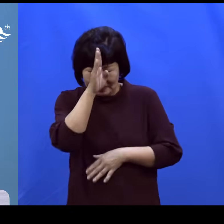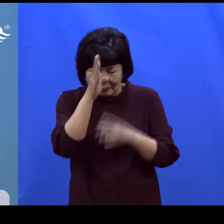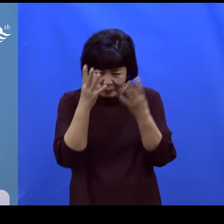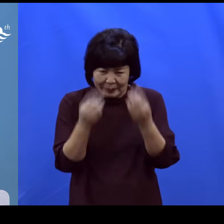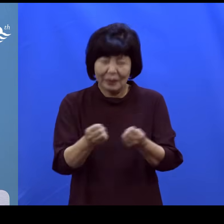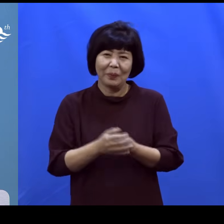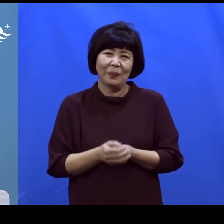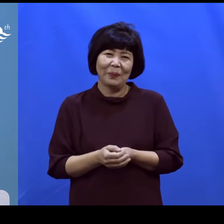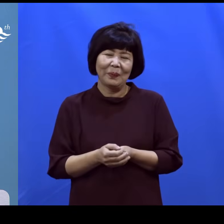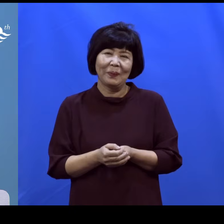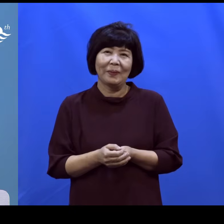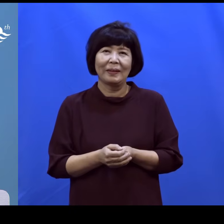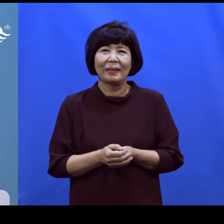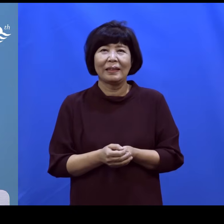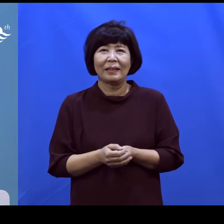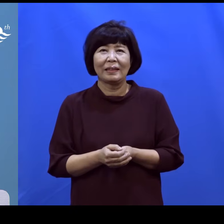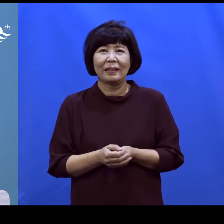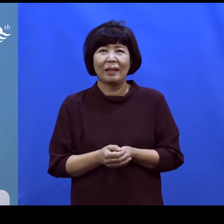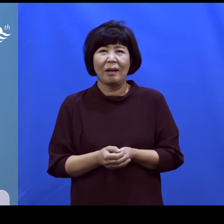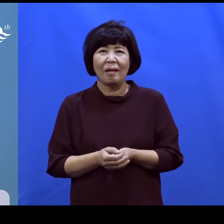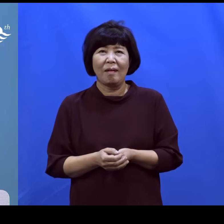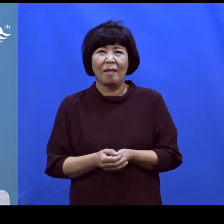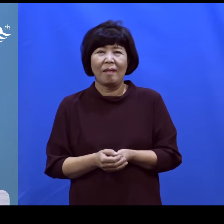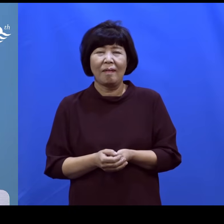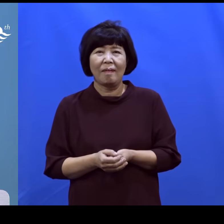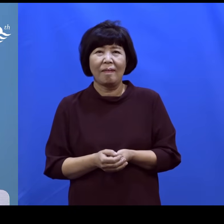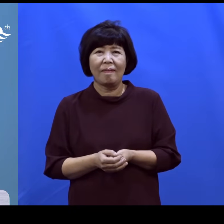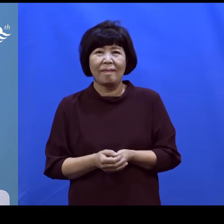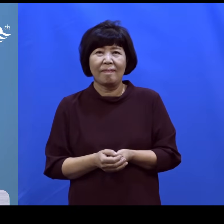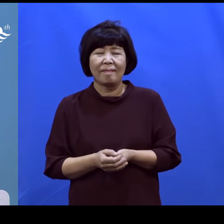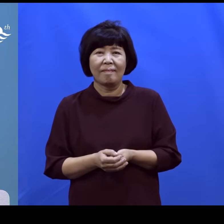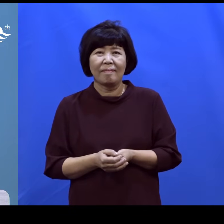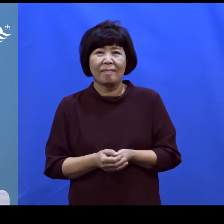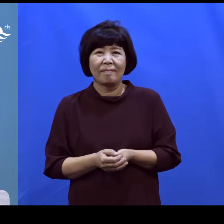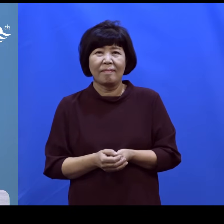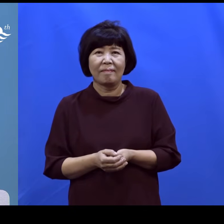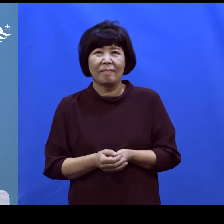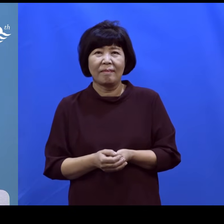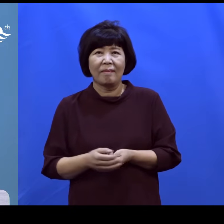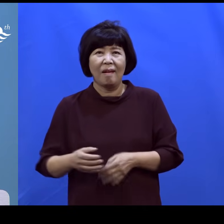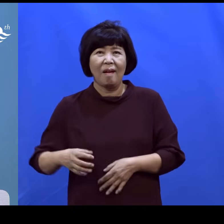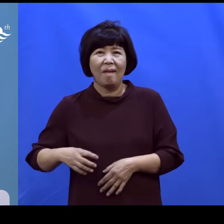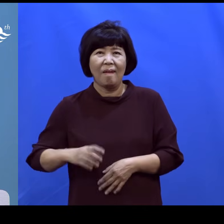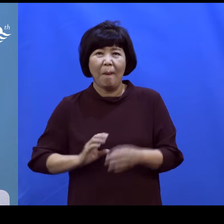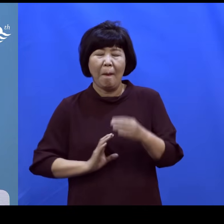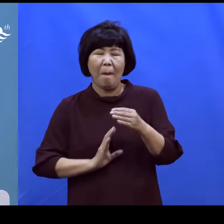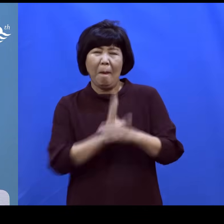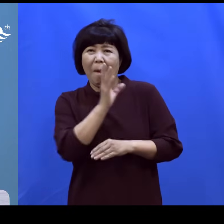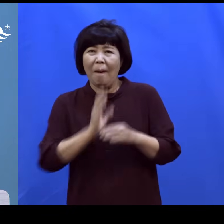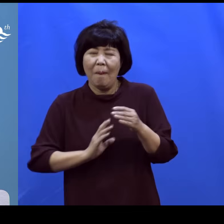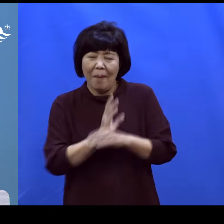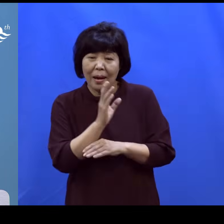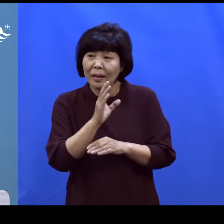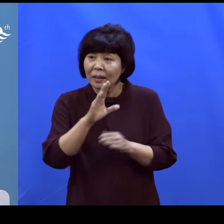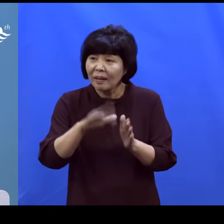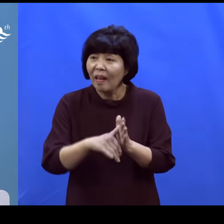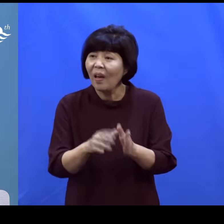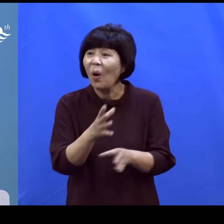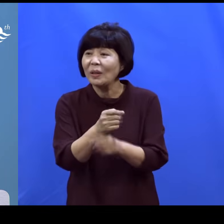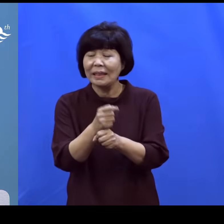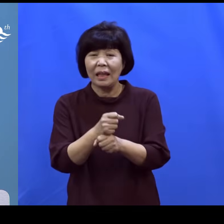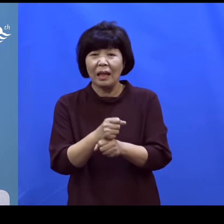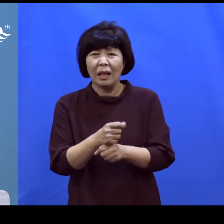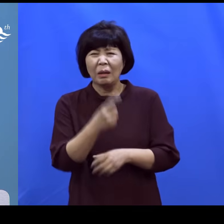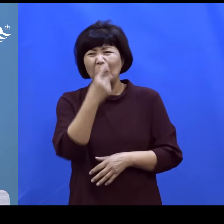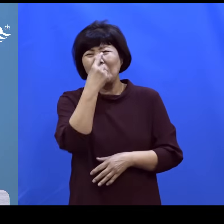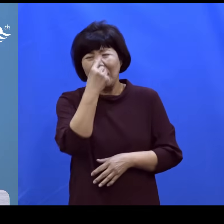하나예요. 여러분, 언제 화를 많이 냅니까? 언제 신경질을 많이 냅니까? 나에 대해서 너무 예민한 거예요.